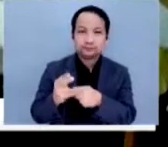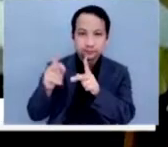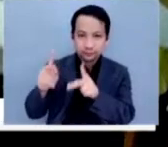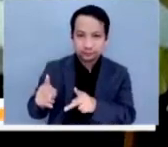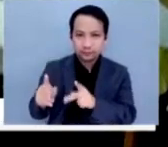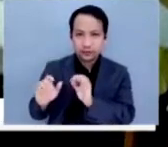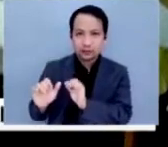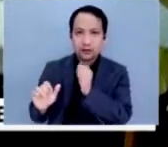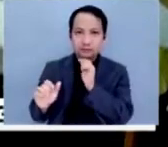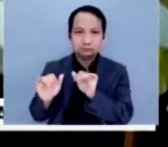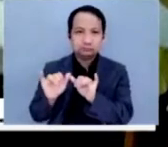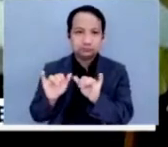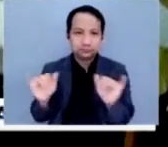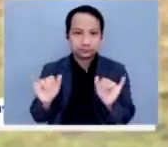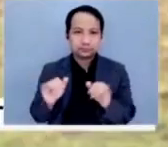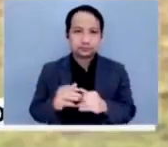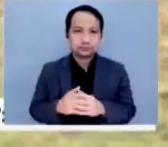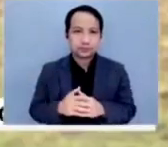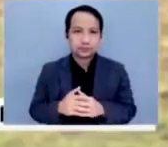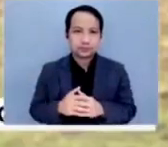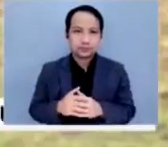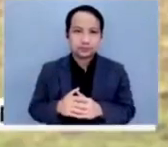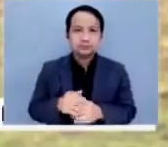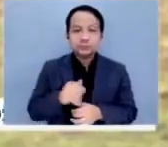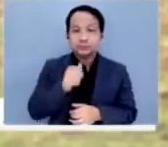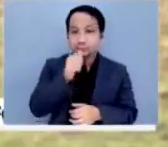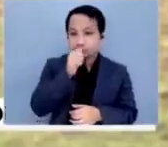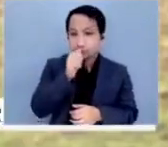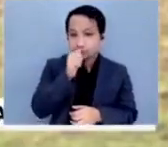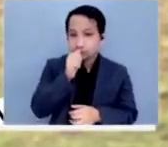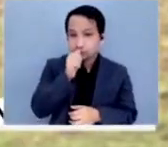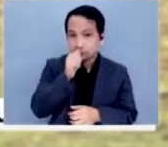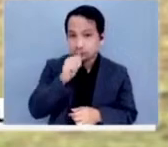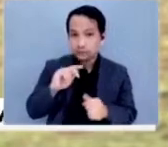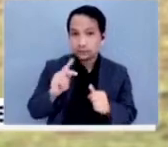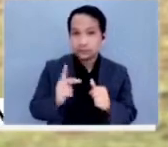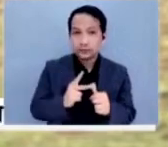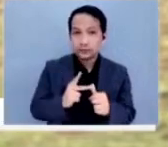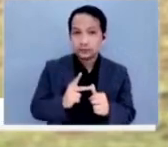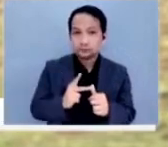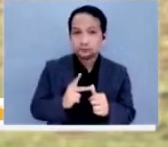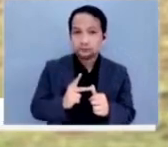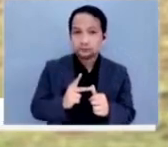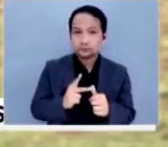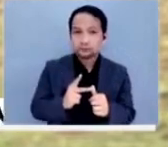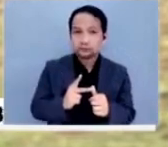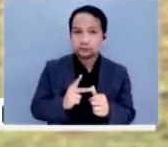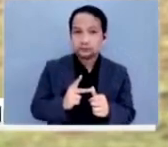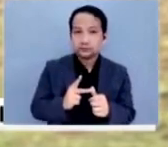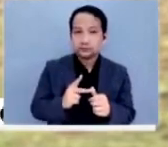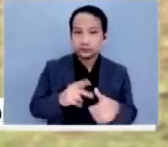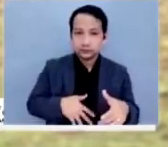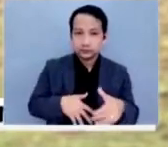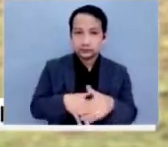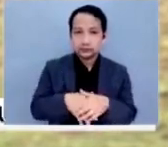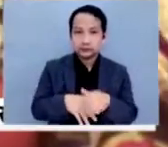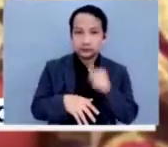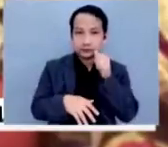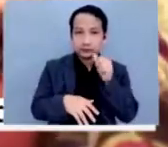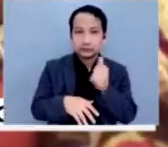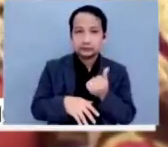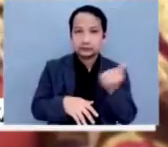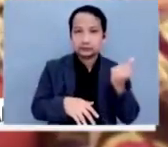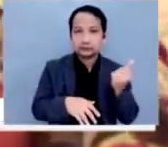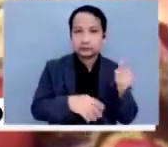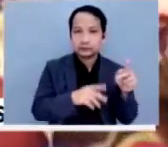tulad ng paglilihim sa prior conviction o pagbubuntis ng babae sa ibang lalaki